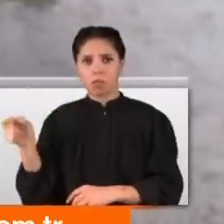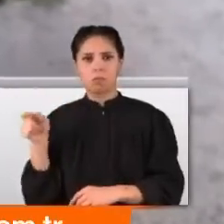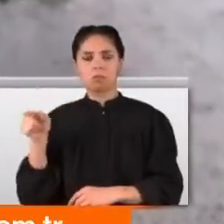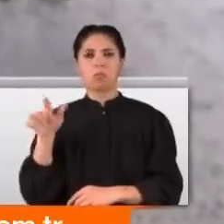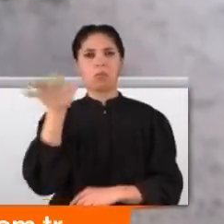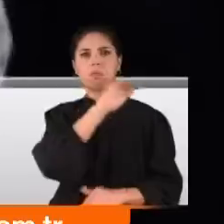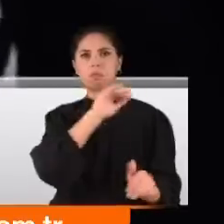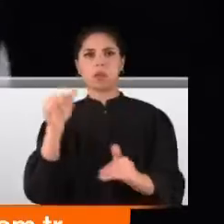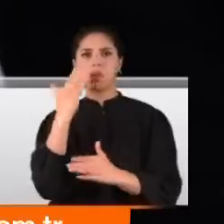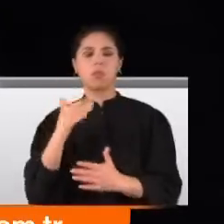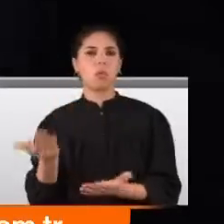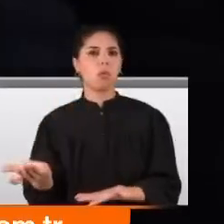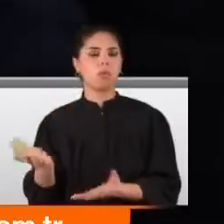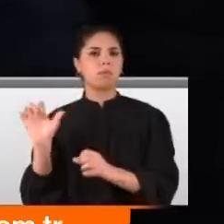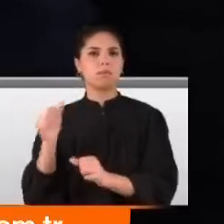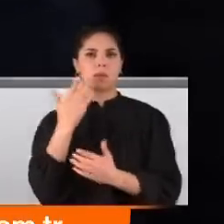müdahale bile edilmedi.